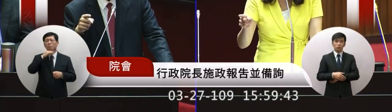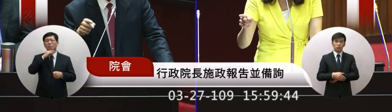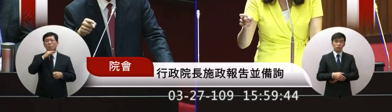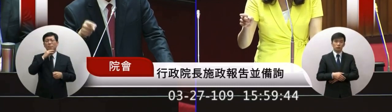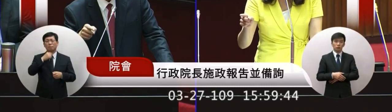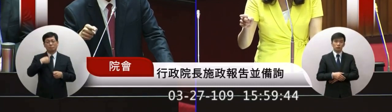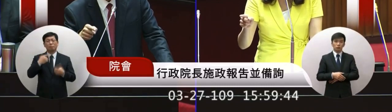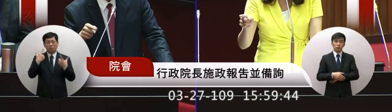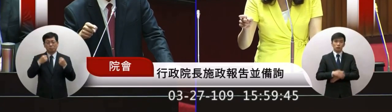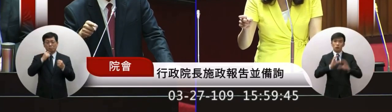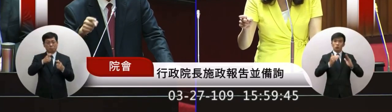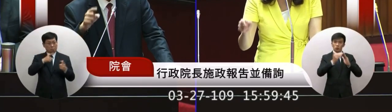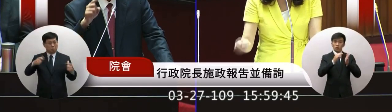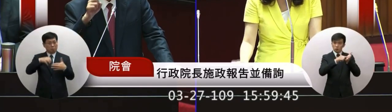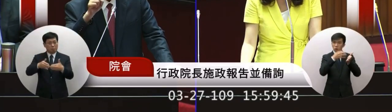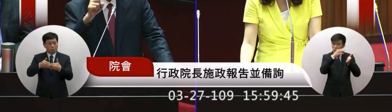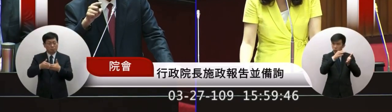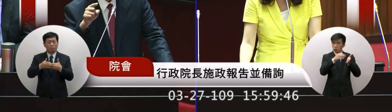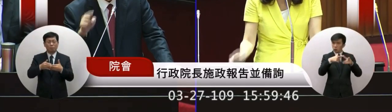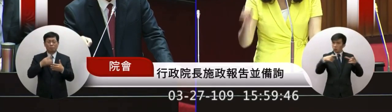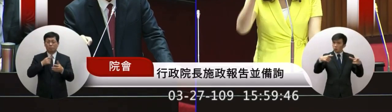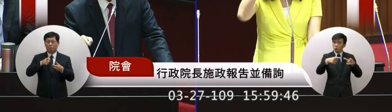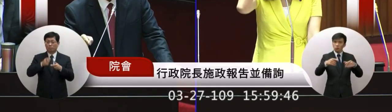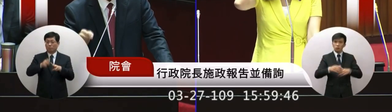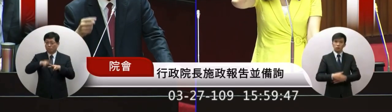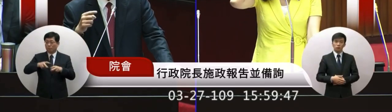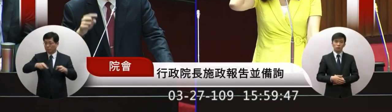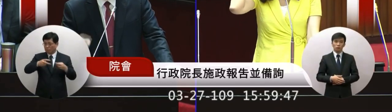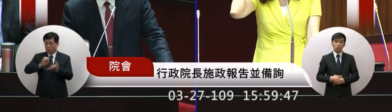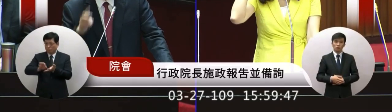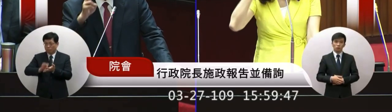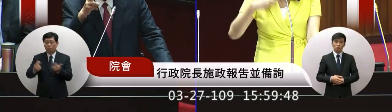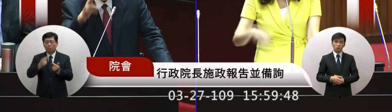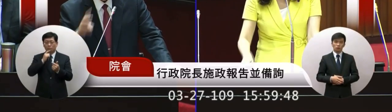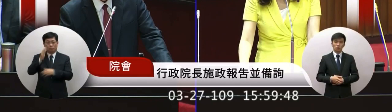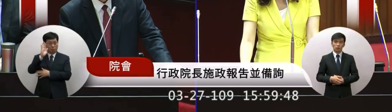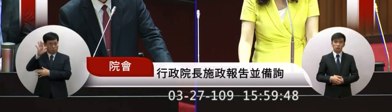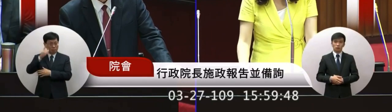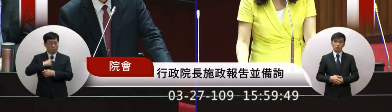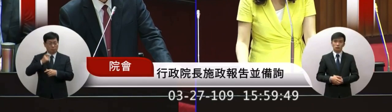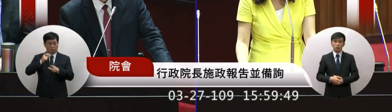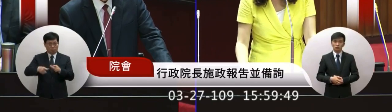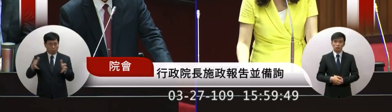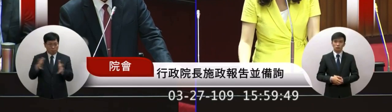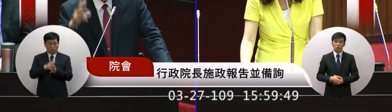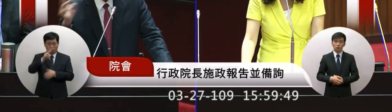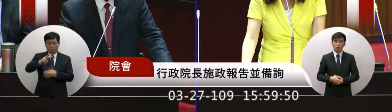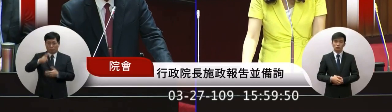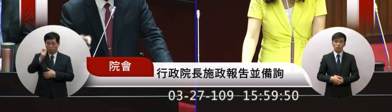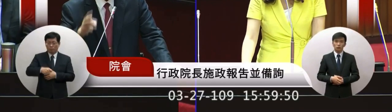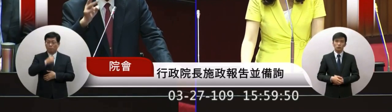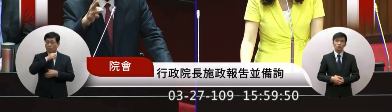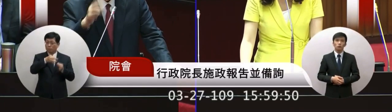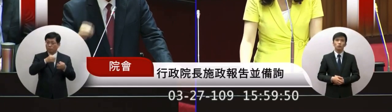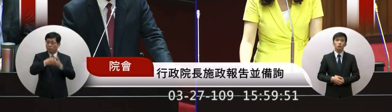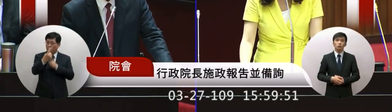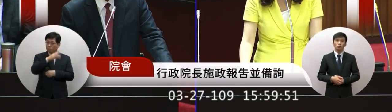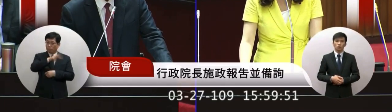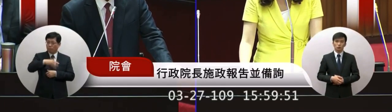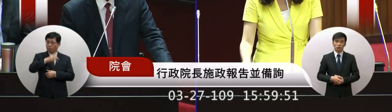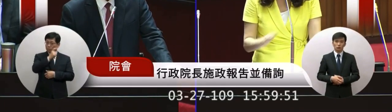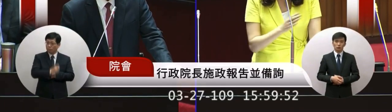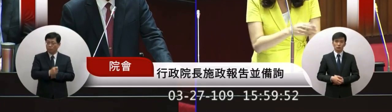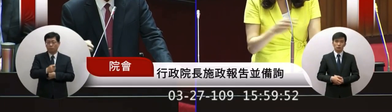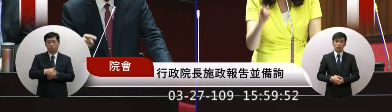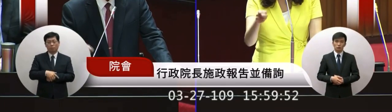国， 我们的 国家预算支出的规模， 我们的公共建设哦，比如说我国营税2000多亿哦。还有台商回台那